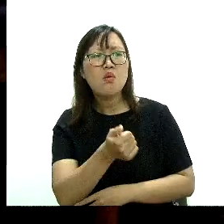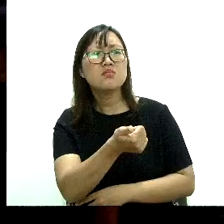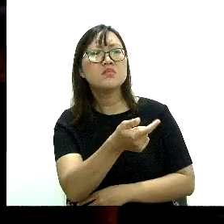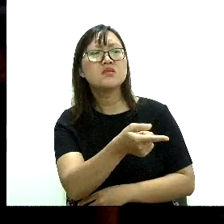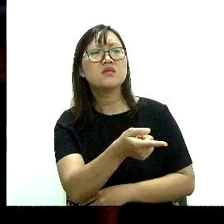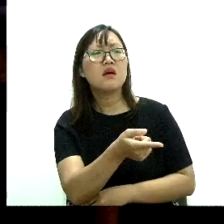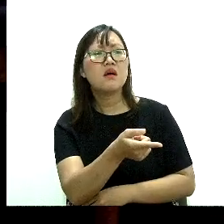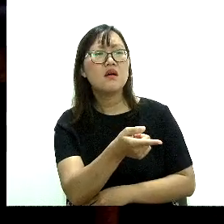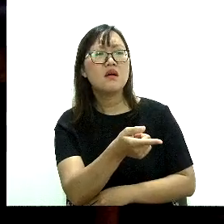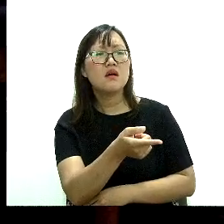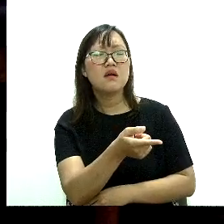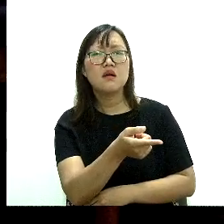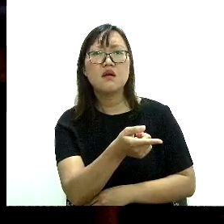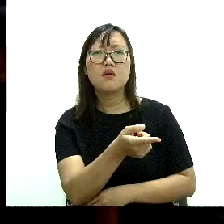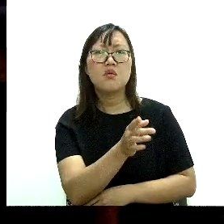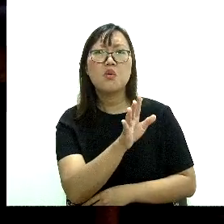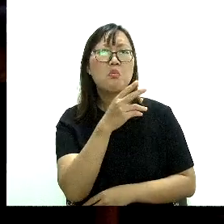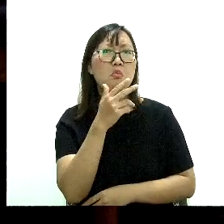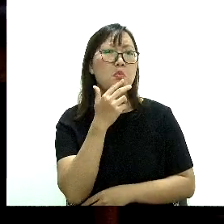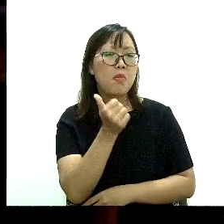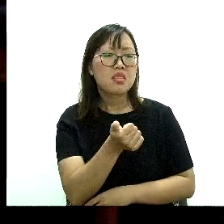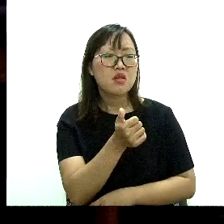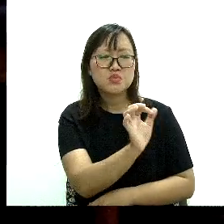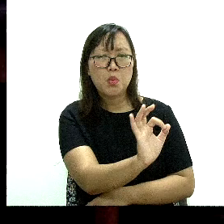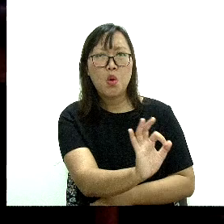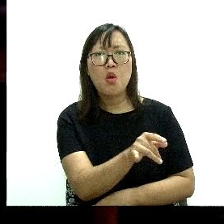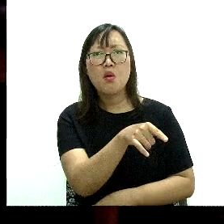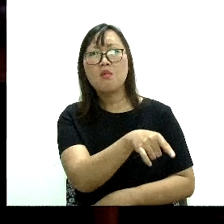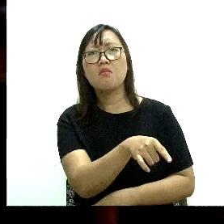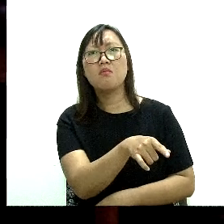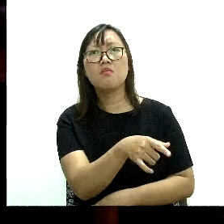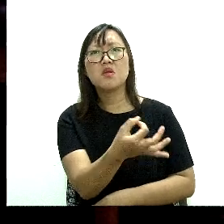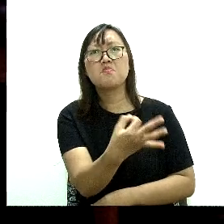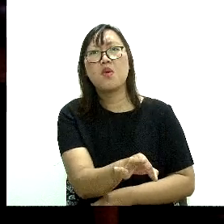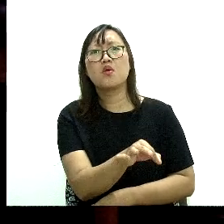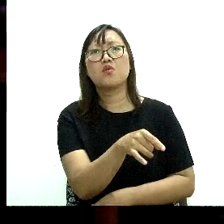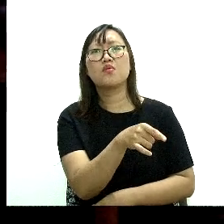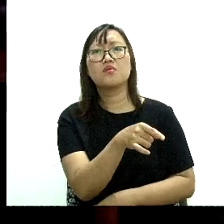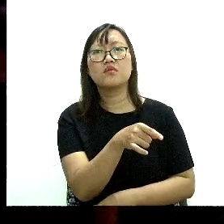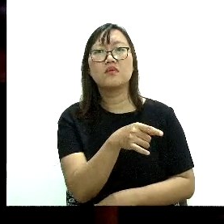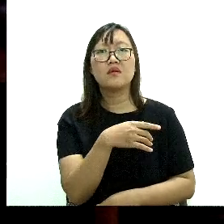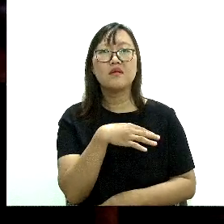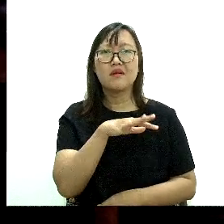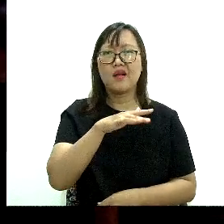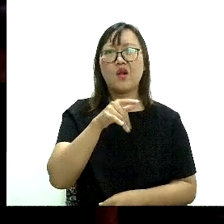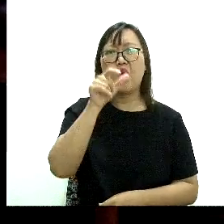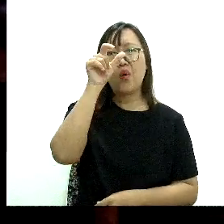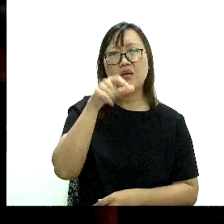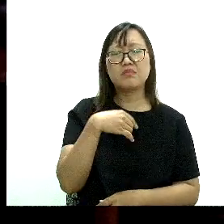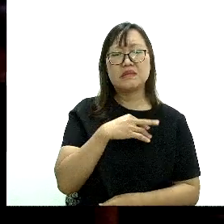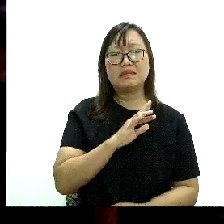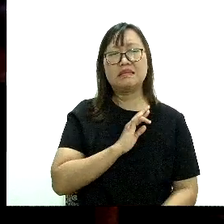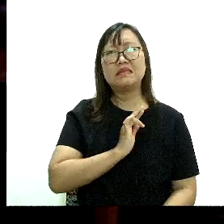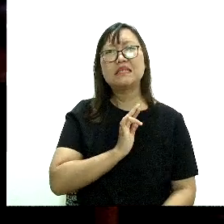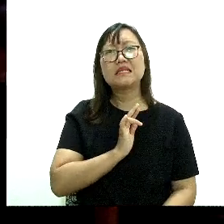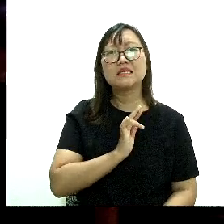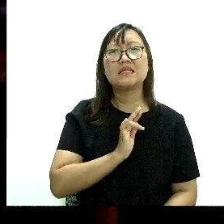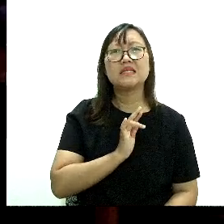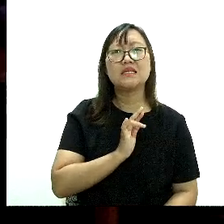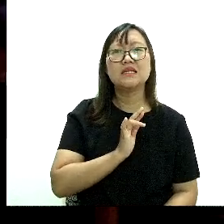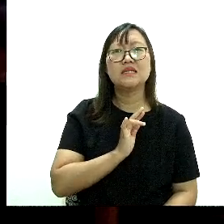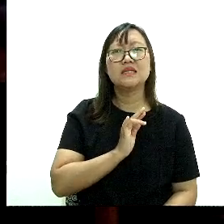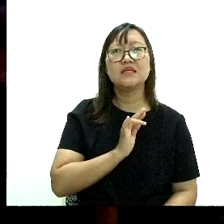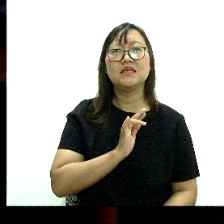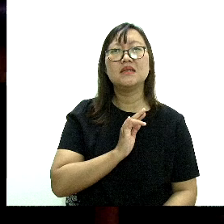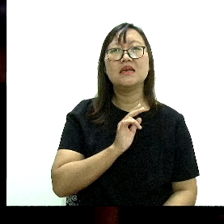Orang kadang iri akan perkembangan iman seseorang. Orang kadang tak senang melihat kehebatan